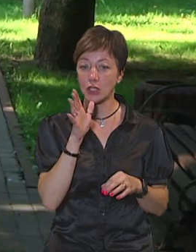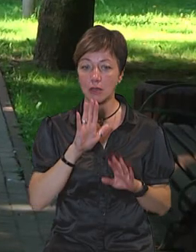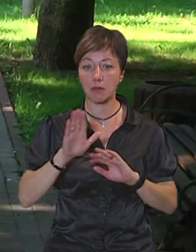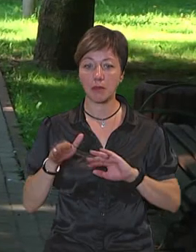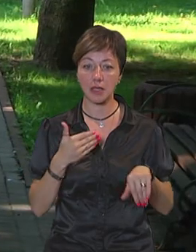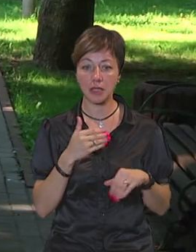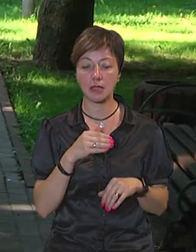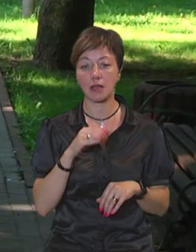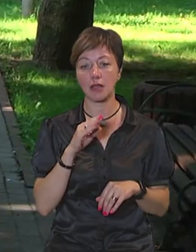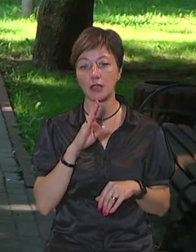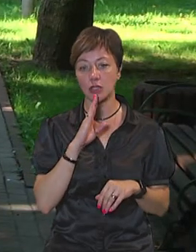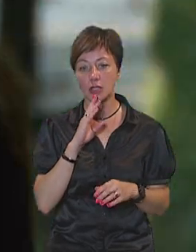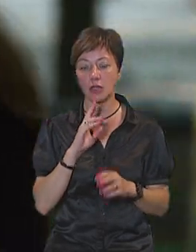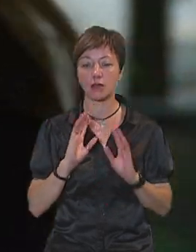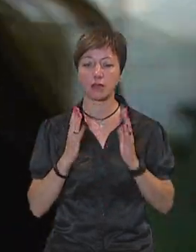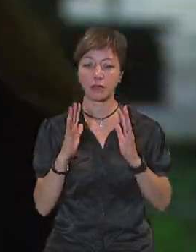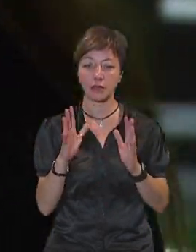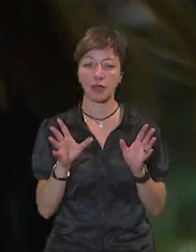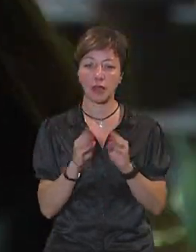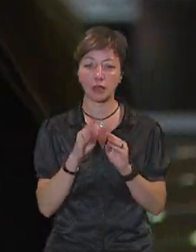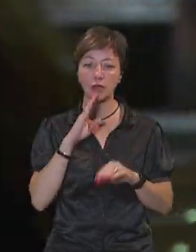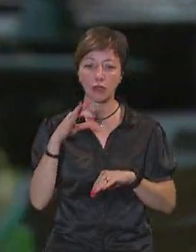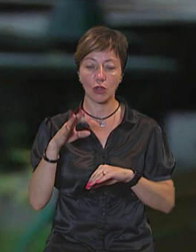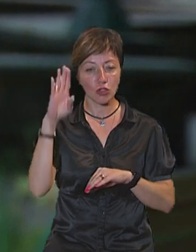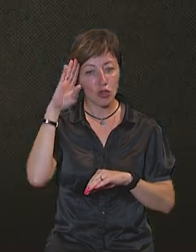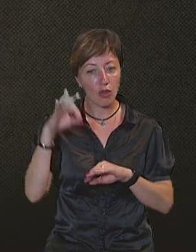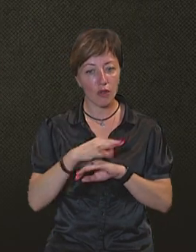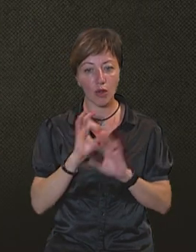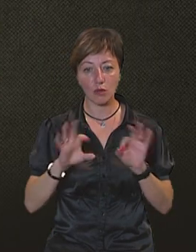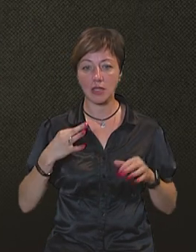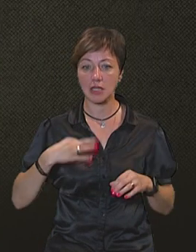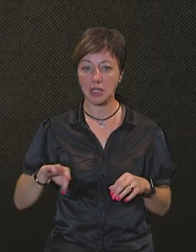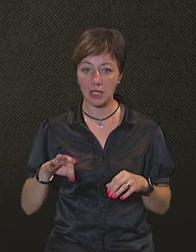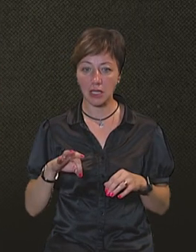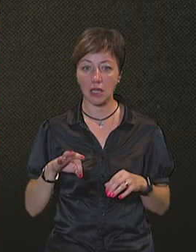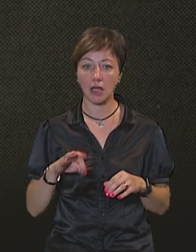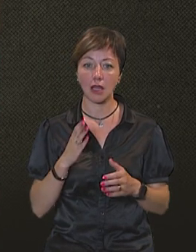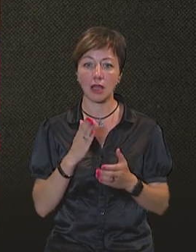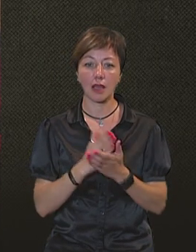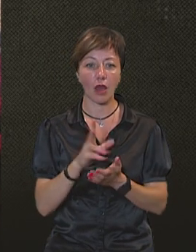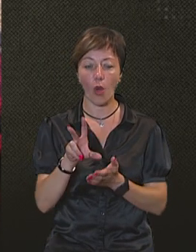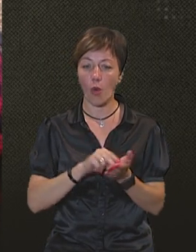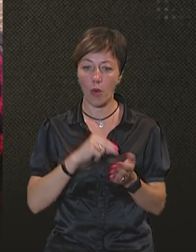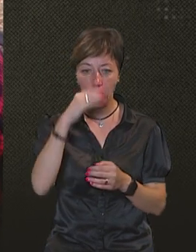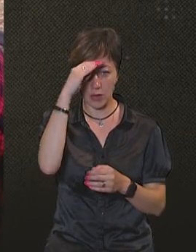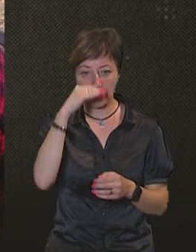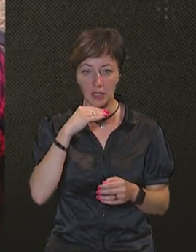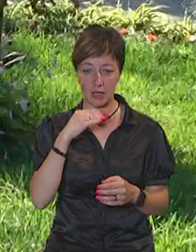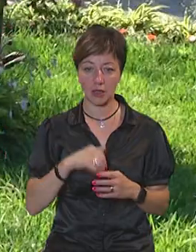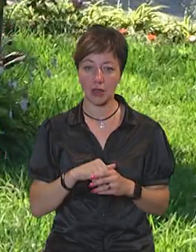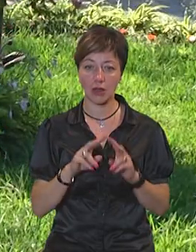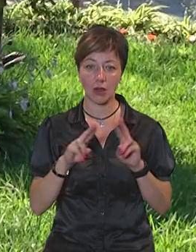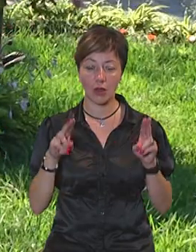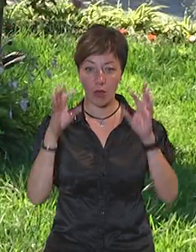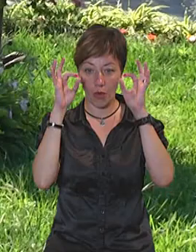Опісля Тамара Яніна йде парком, де любила прогулюватися з чоловіком, і розповідає про сина, який, за її словами, є копією свого батька. І в нього такі